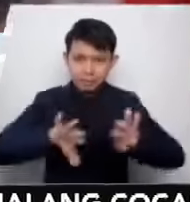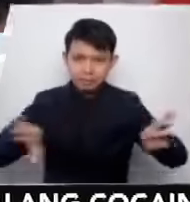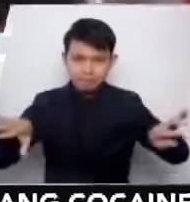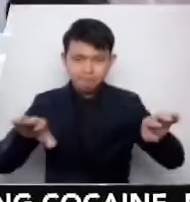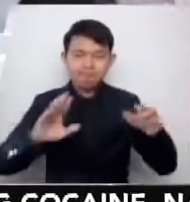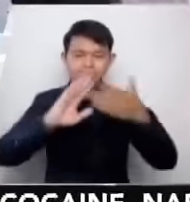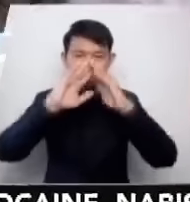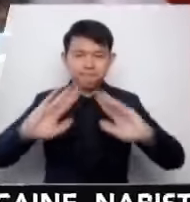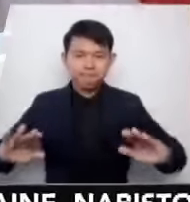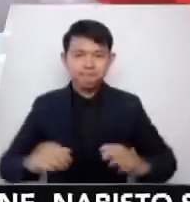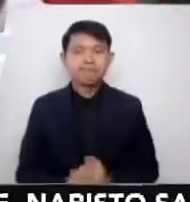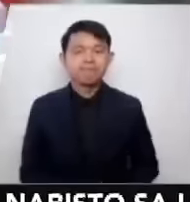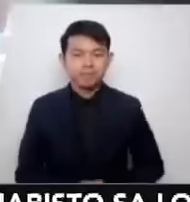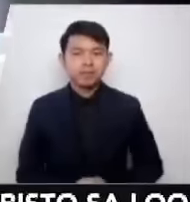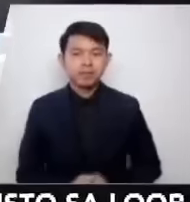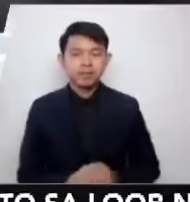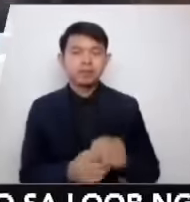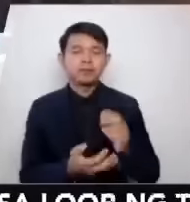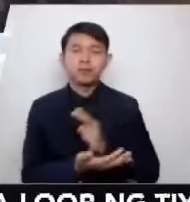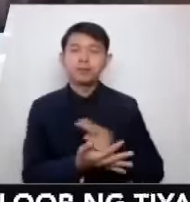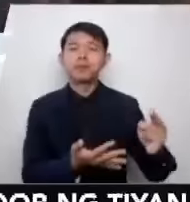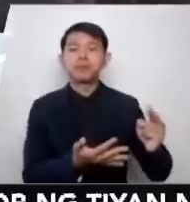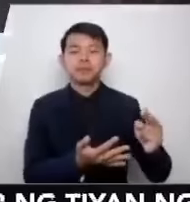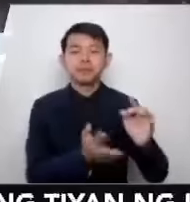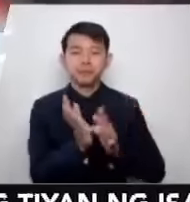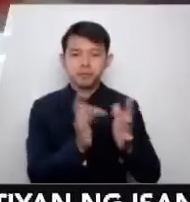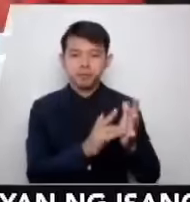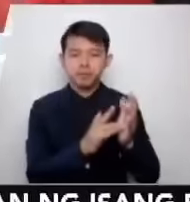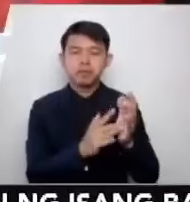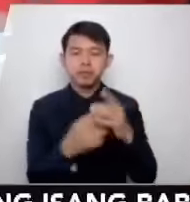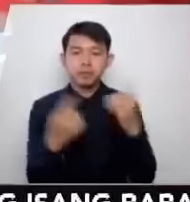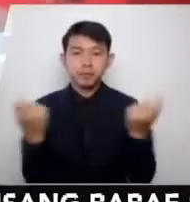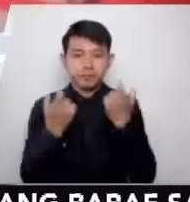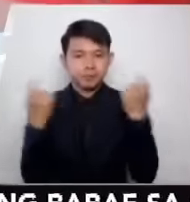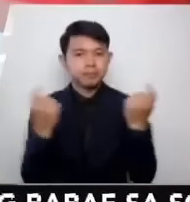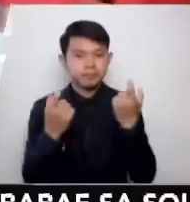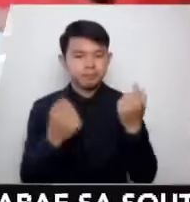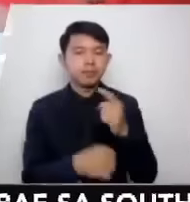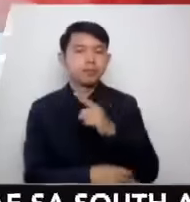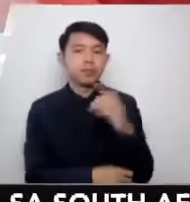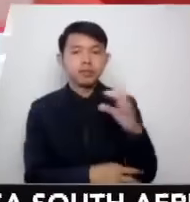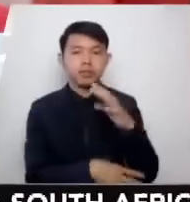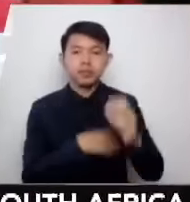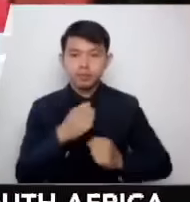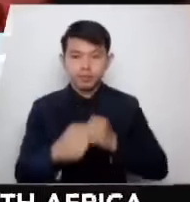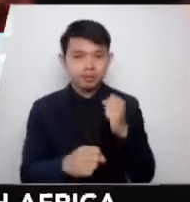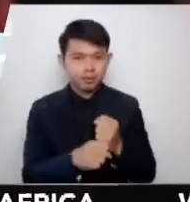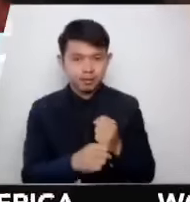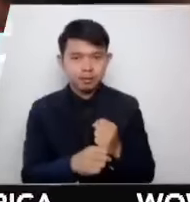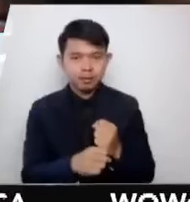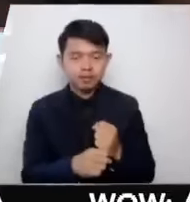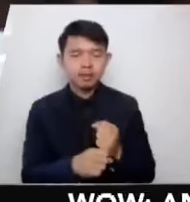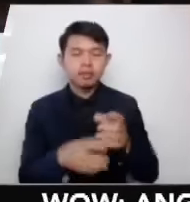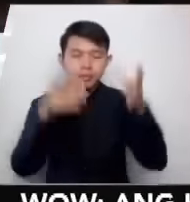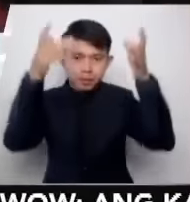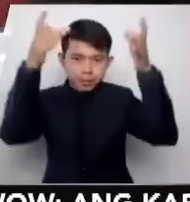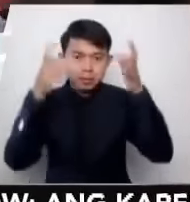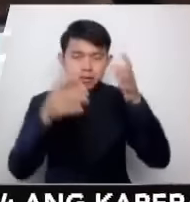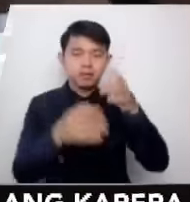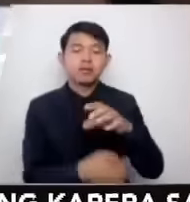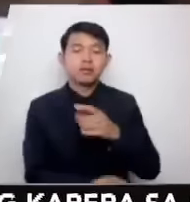mga pagdiriwang para sa 100 taon ng canonical coronation ng Our Lady of